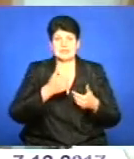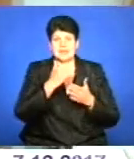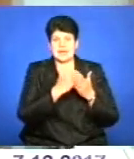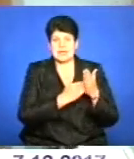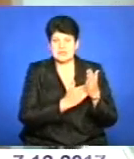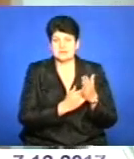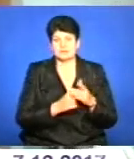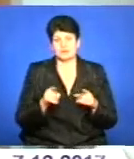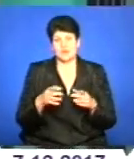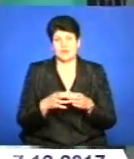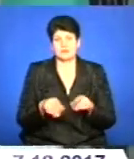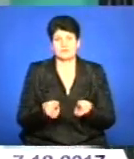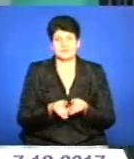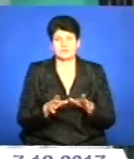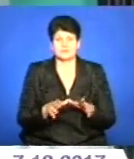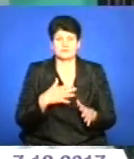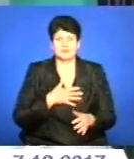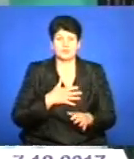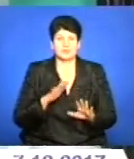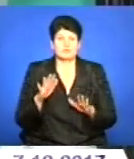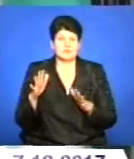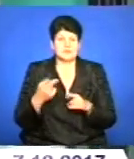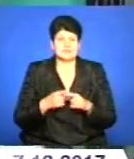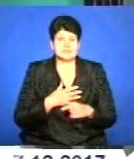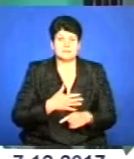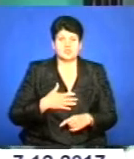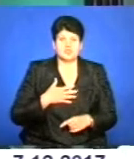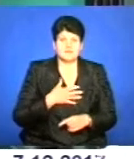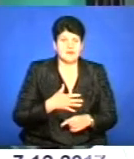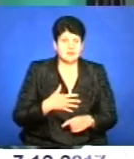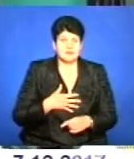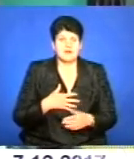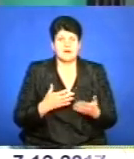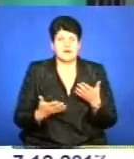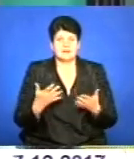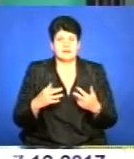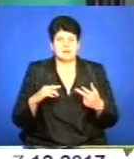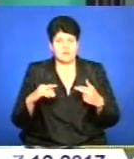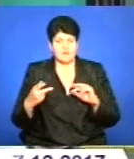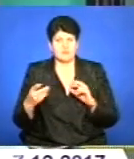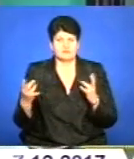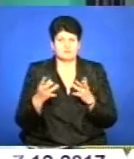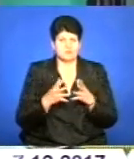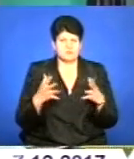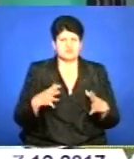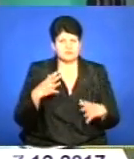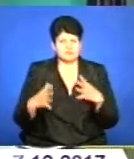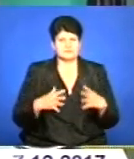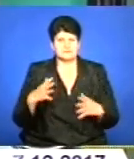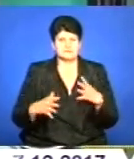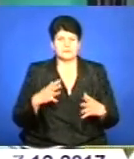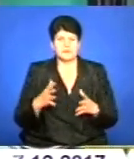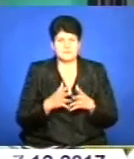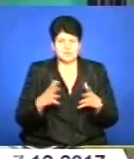на рейтинг твоєї команди. Хвилюючі моменти – це переживання, але навпаки, потрібно більше тренуватися,